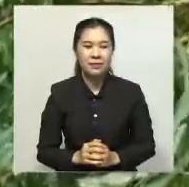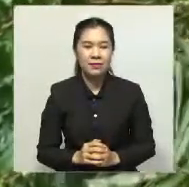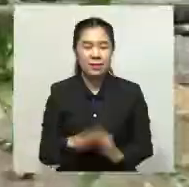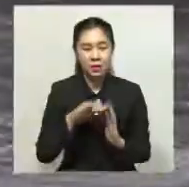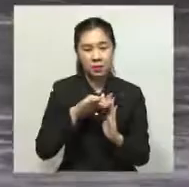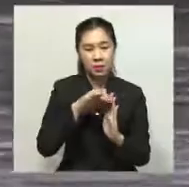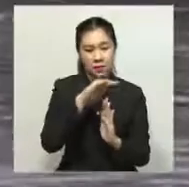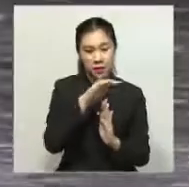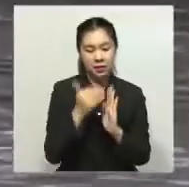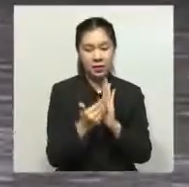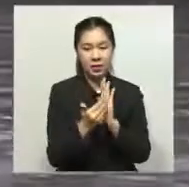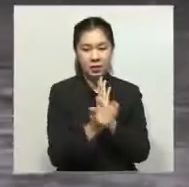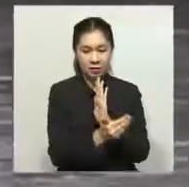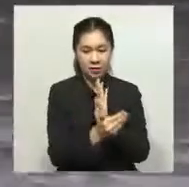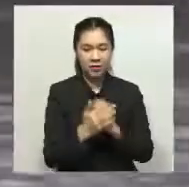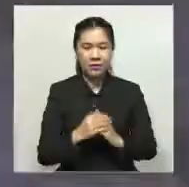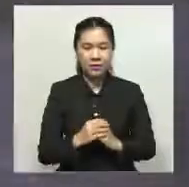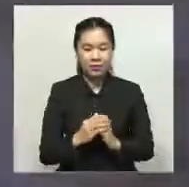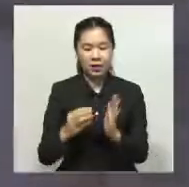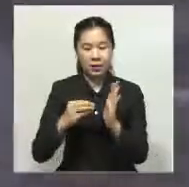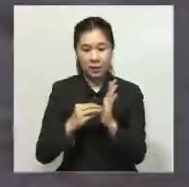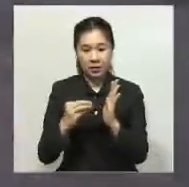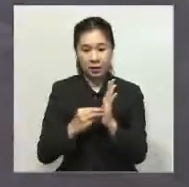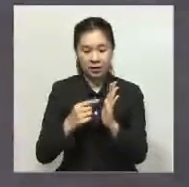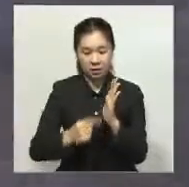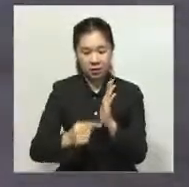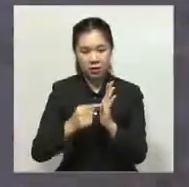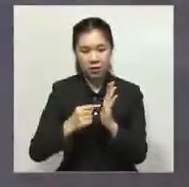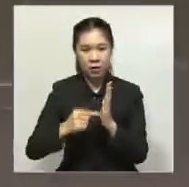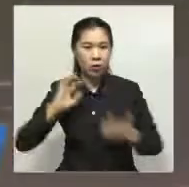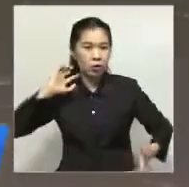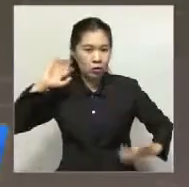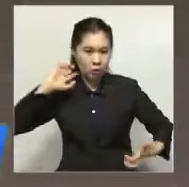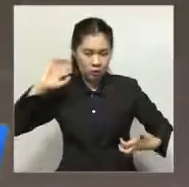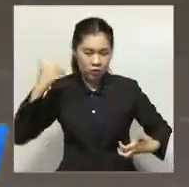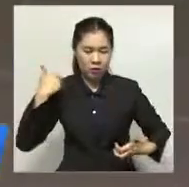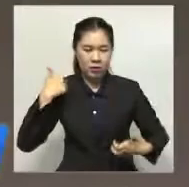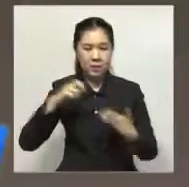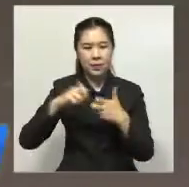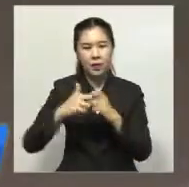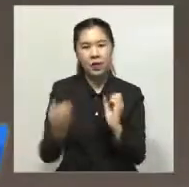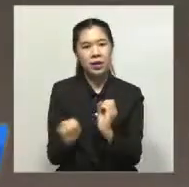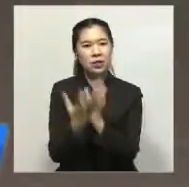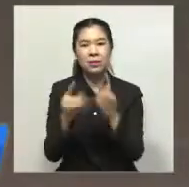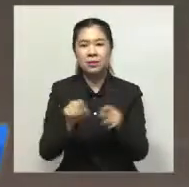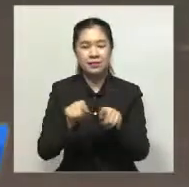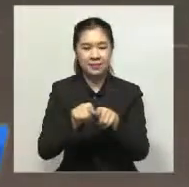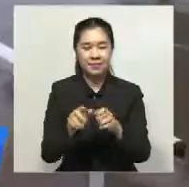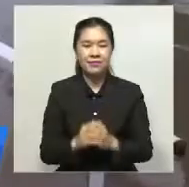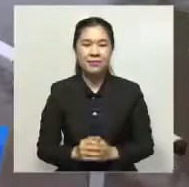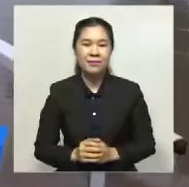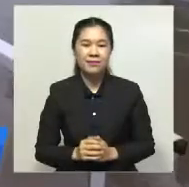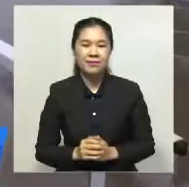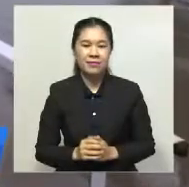าคเหนือภาคตะวันออกเฉียงเหนือนะคะพื้นที่ภาคกลางอย่างจังหวัดลพบุรีก็ได้รับผลกระทบเช่นเดียวกันที่ลพบุรีเนี่